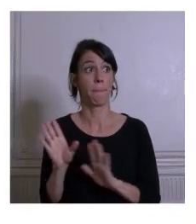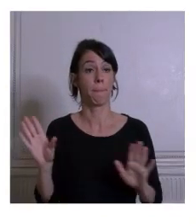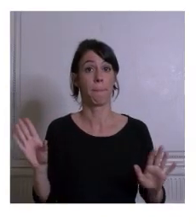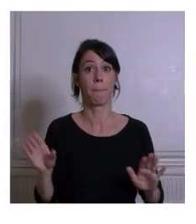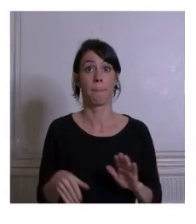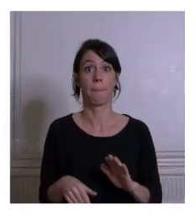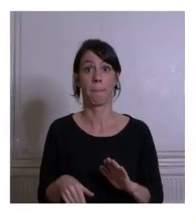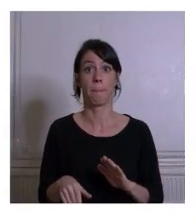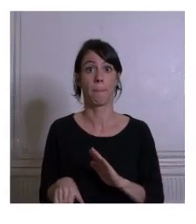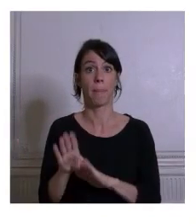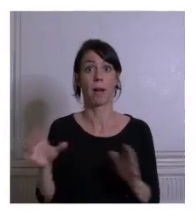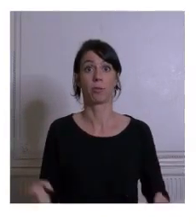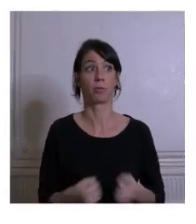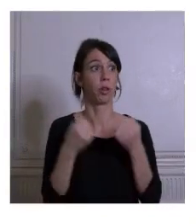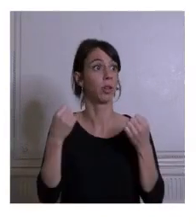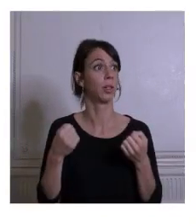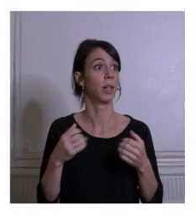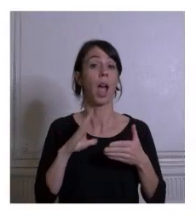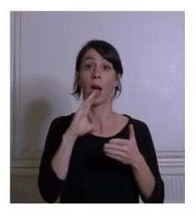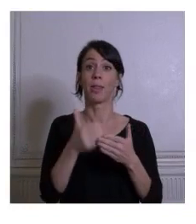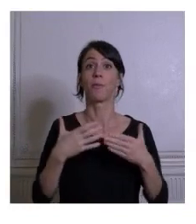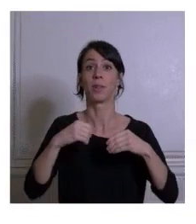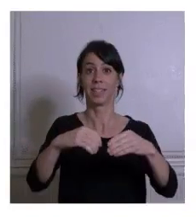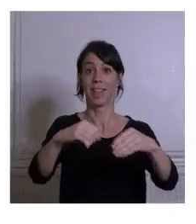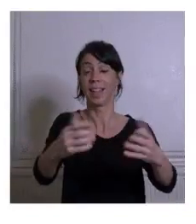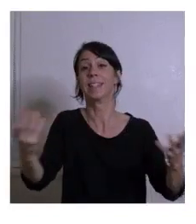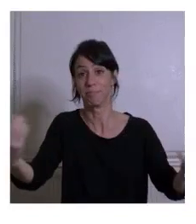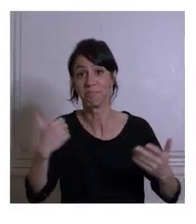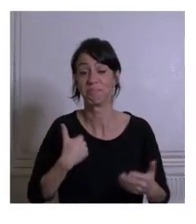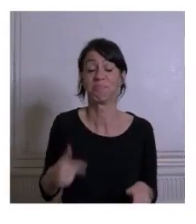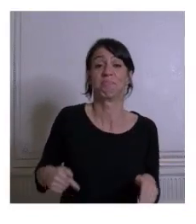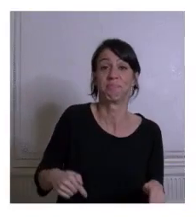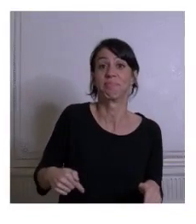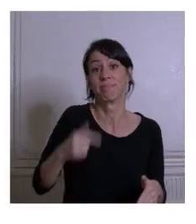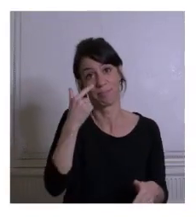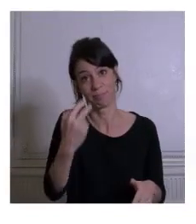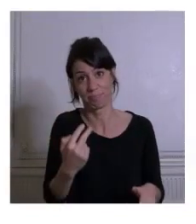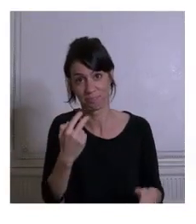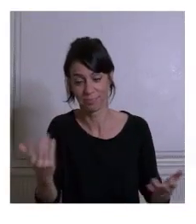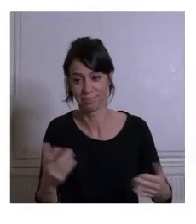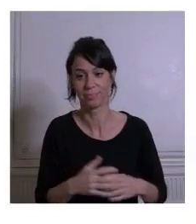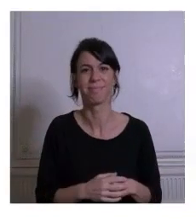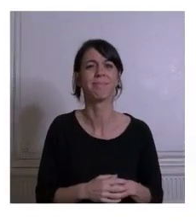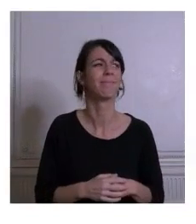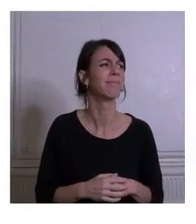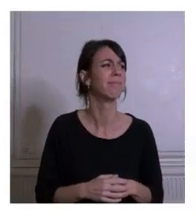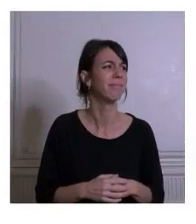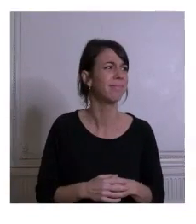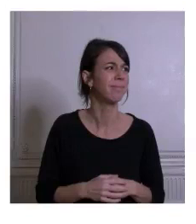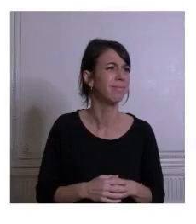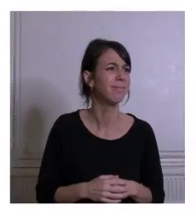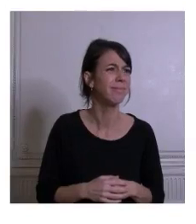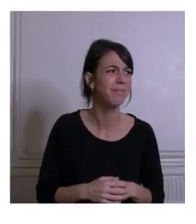Oui, déjà, je tenais à féliciter ces conventions, puisqu'il s'agit d'accompagner